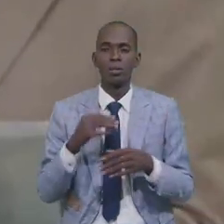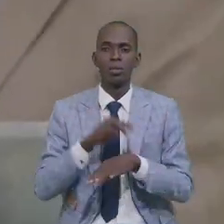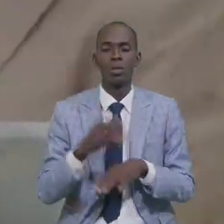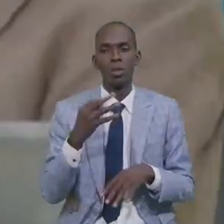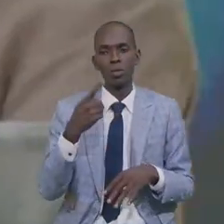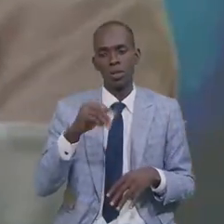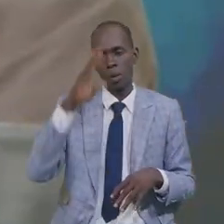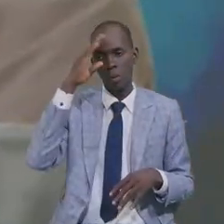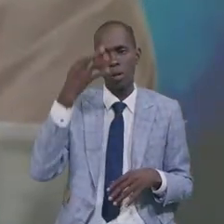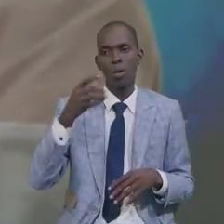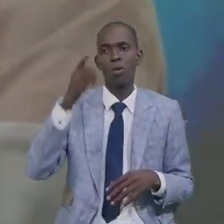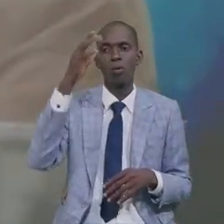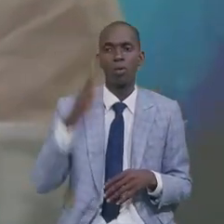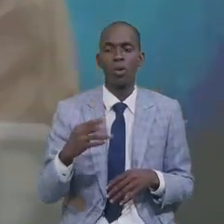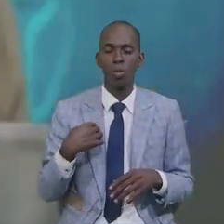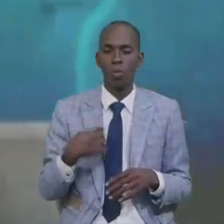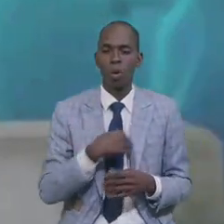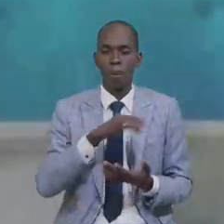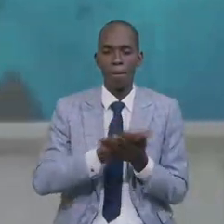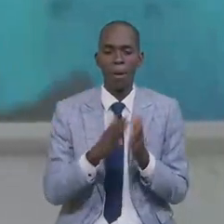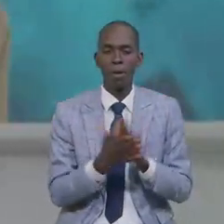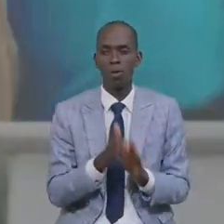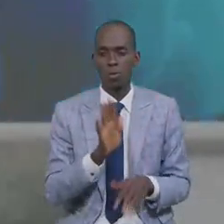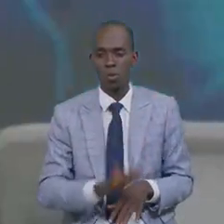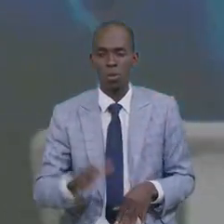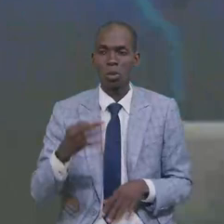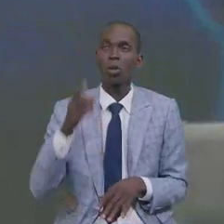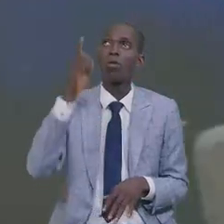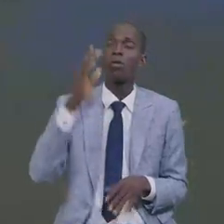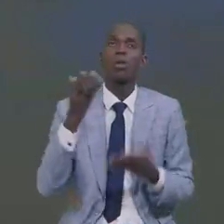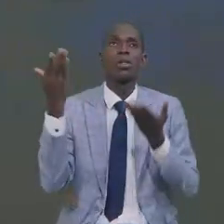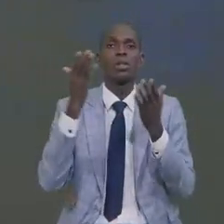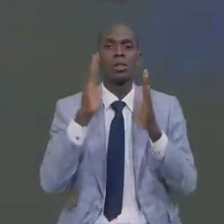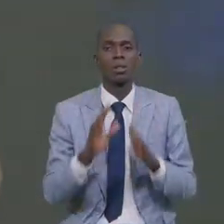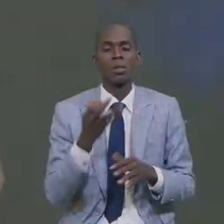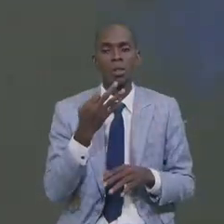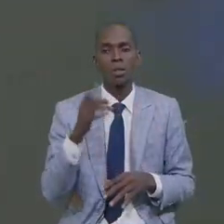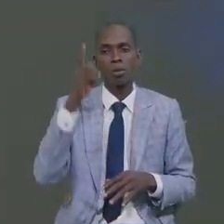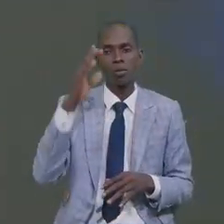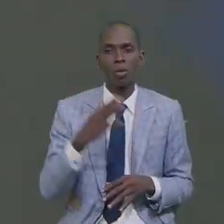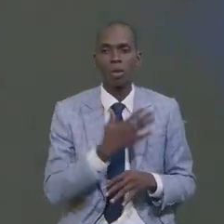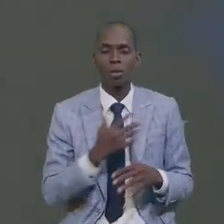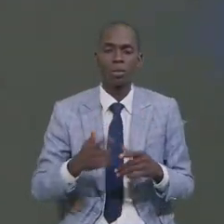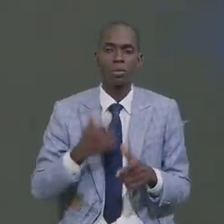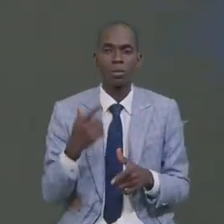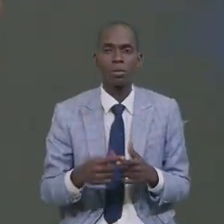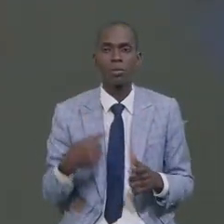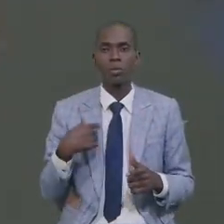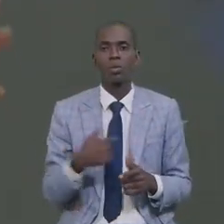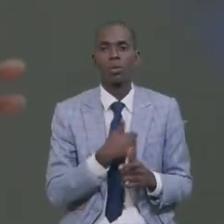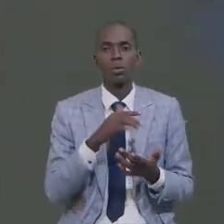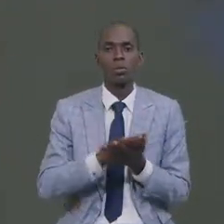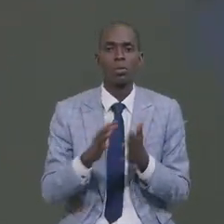de Dieu. Nous devenons enfants de Dieu, fils de Dieu, serviteurs de Dieu. Et ensuite,